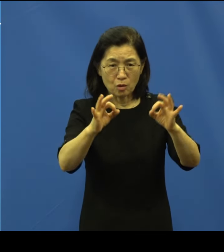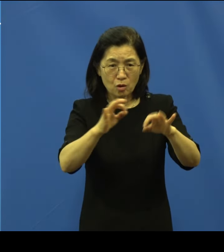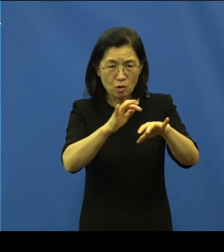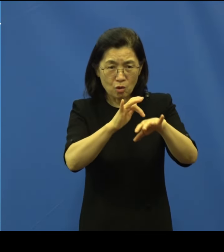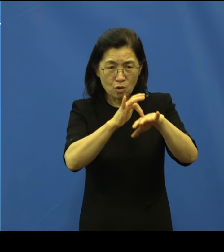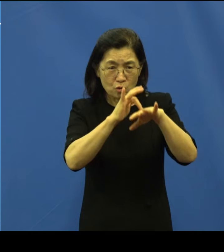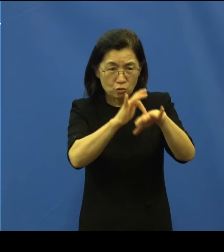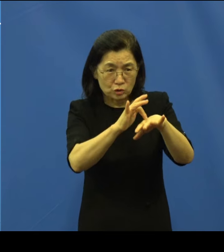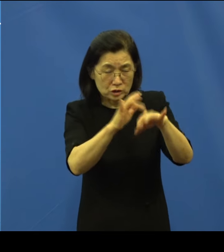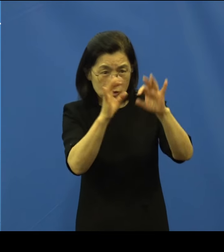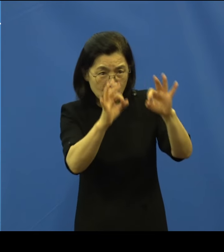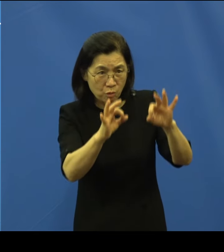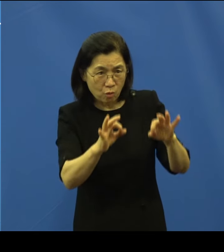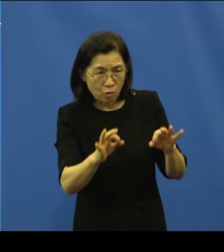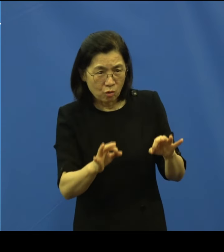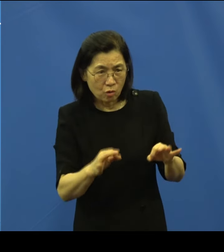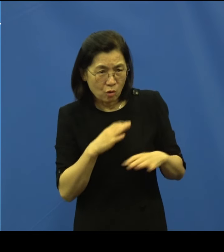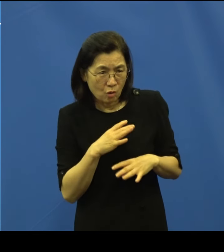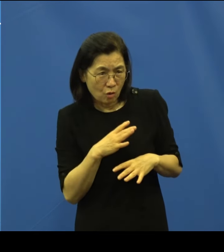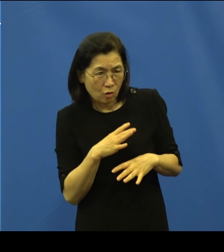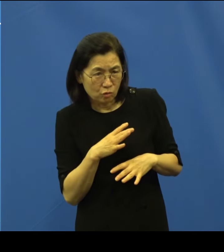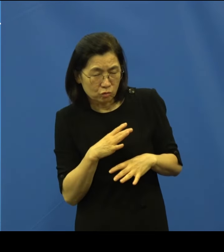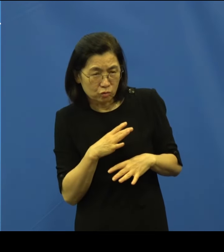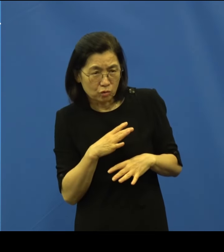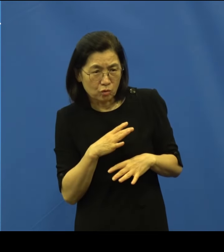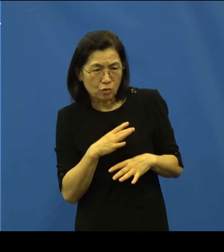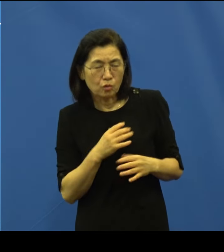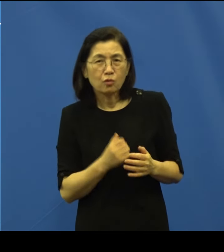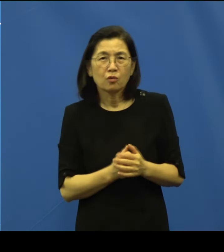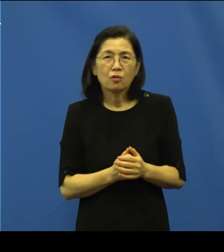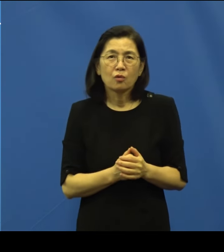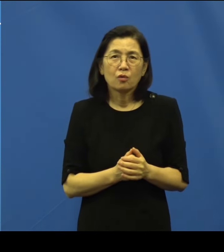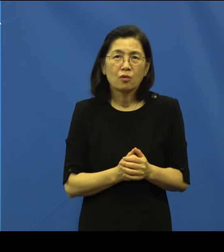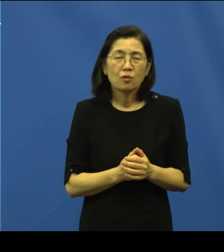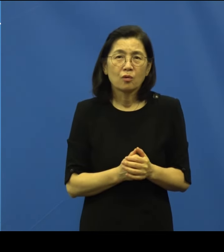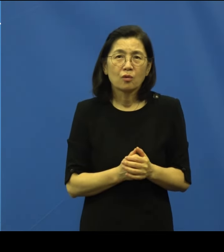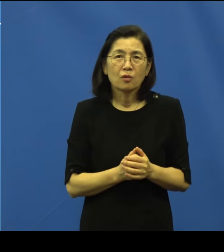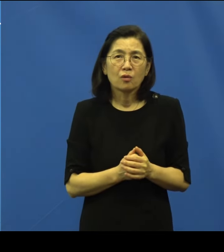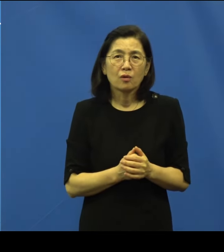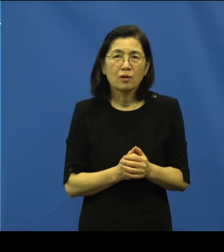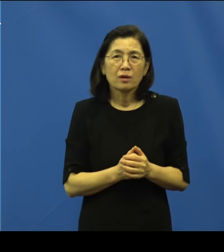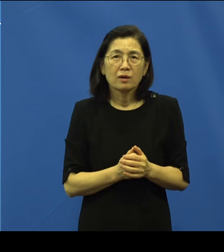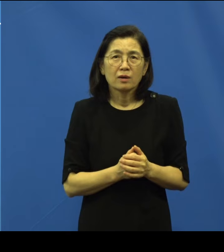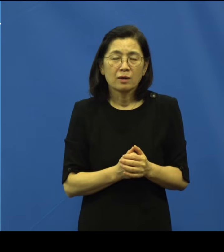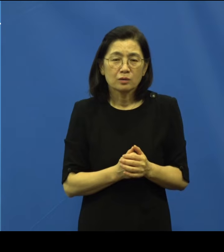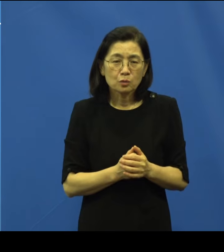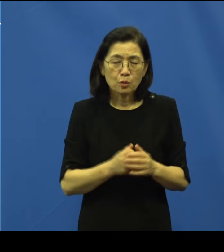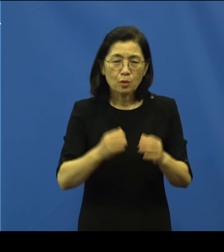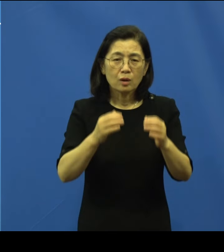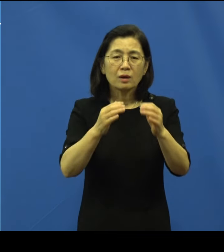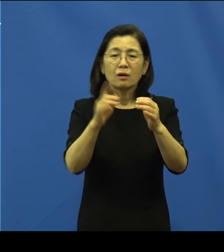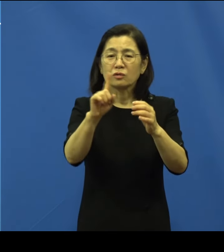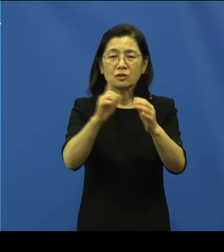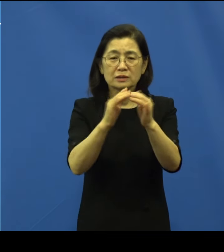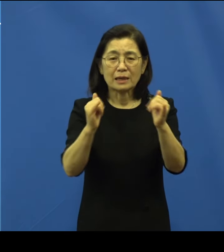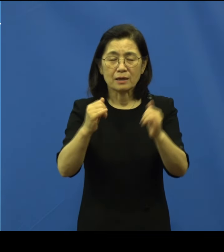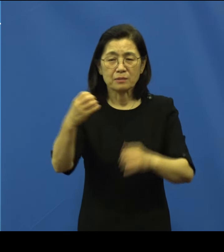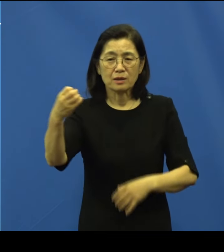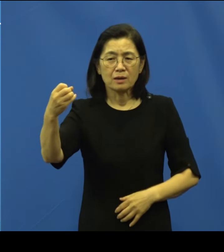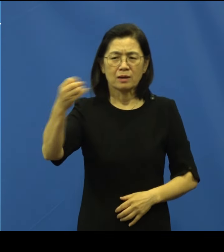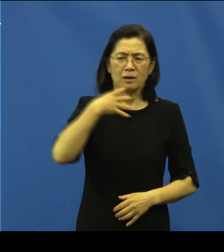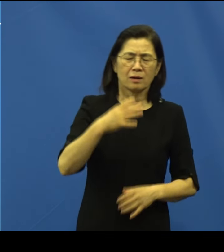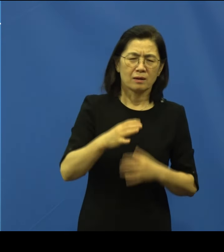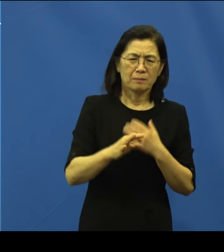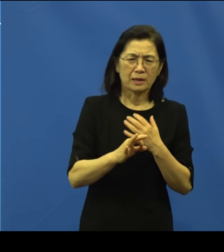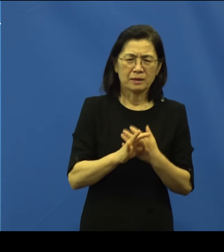귀신에 대해서 더 많이 신경을 쓰고 뭐 별것 아닌 것을 미신을 따르고 믿고 누가 한마디 하면 거기에 매이고,